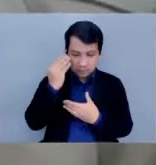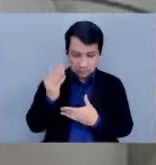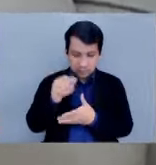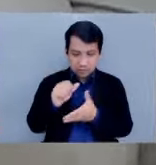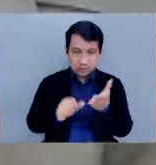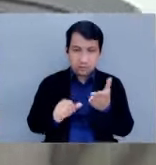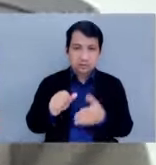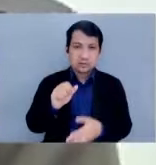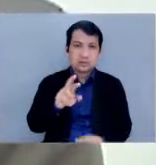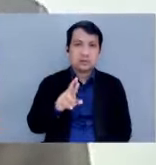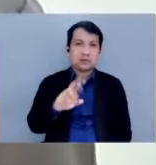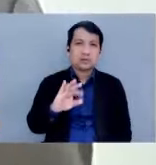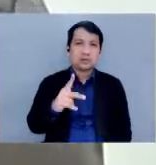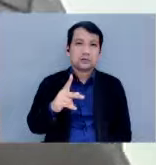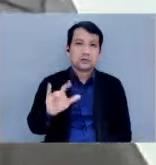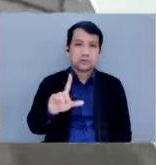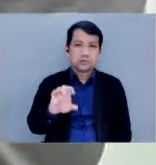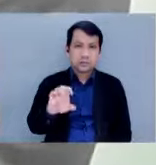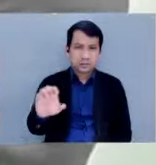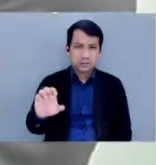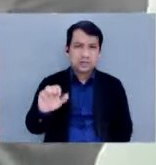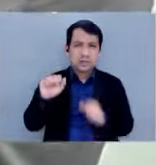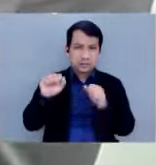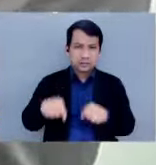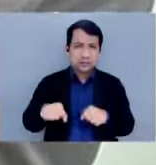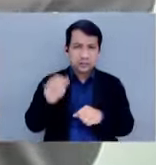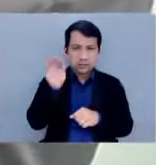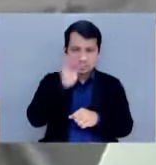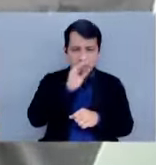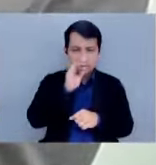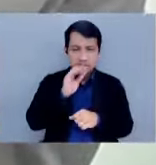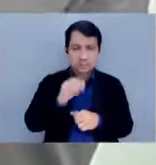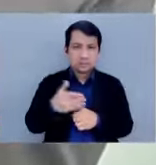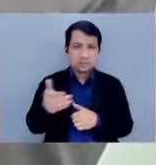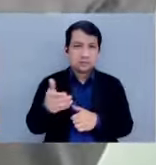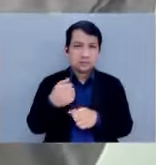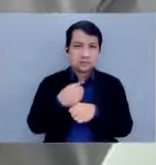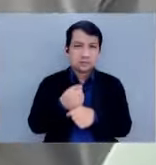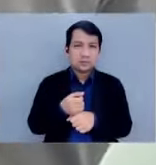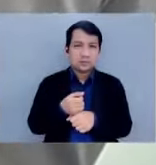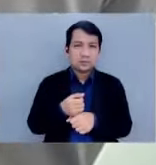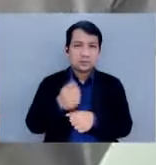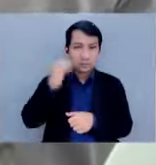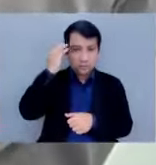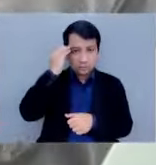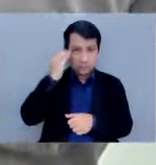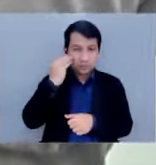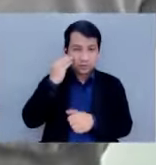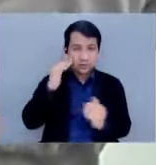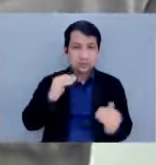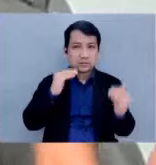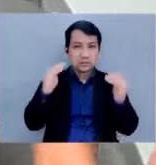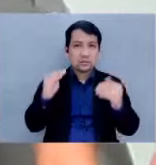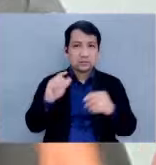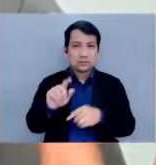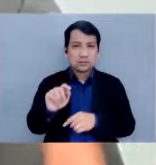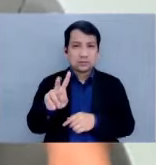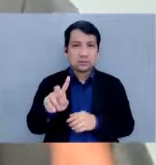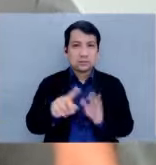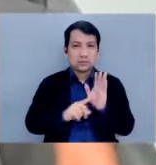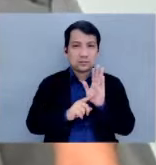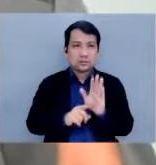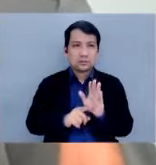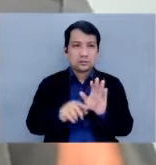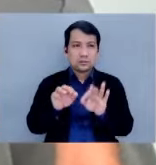Lee, kayang-kaya rin ng mga Pilipino na gumawa ng mga K-drama level na series. Ang mahalaga sa paggawa